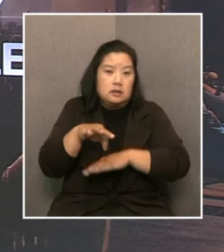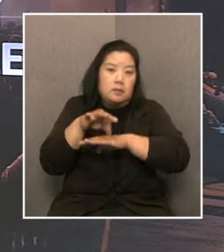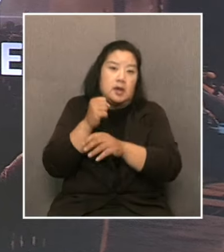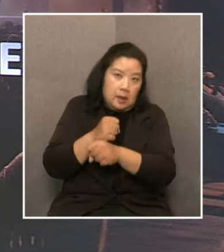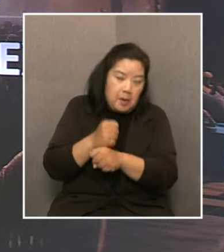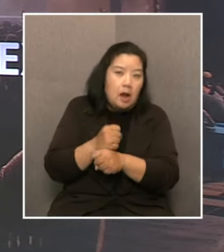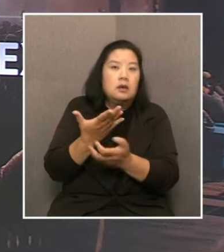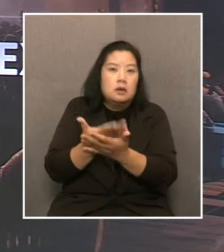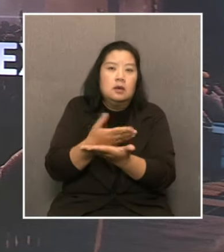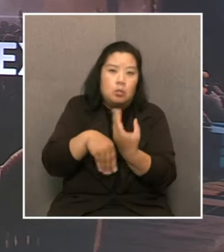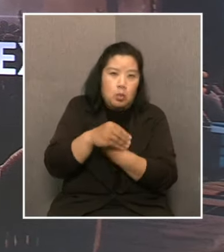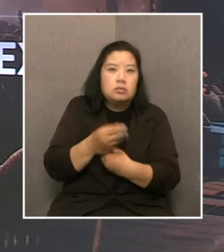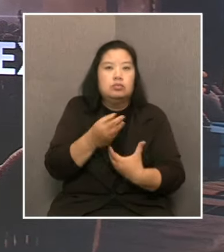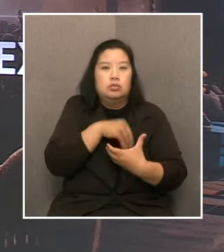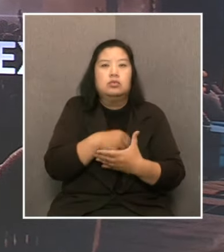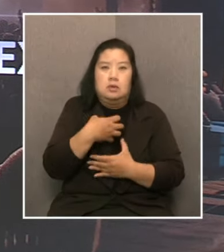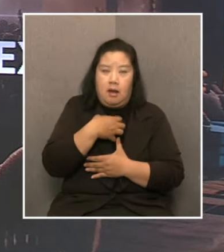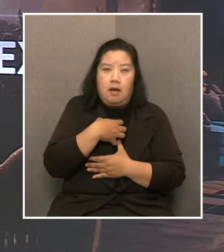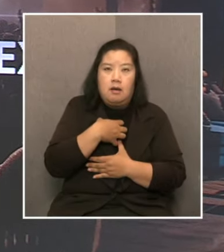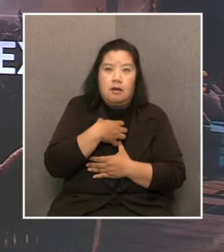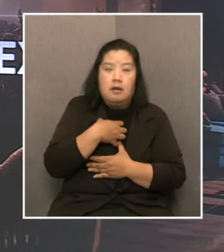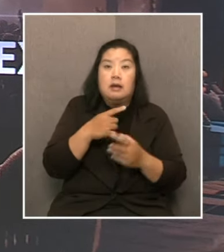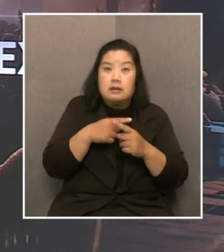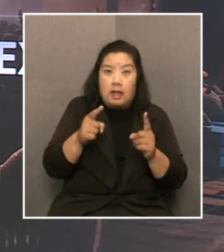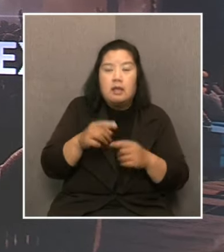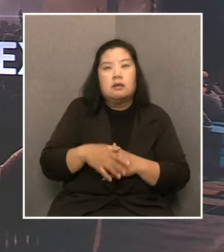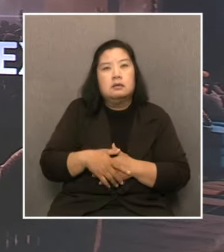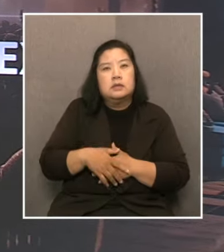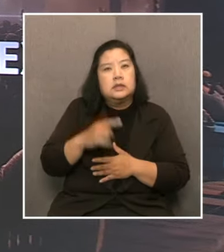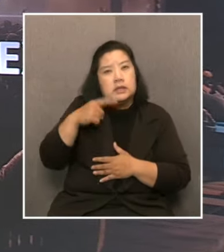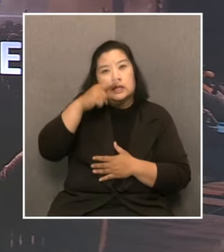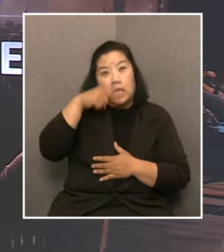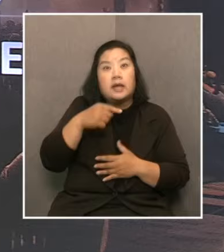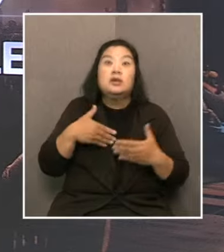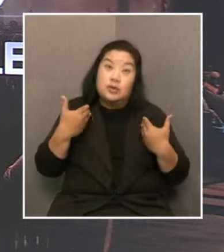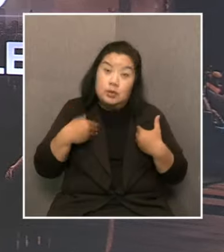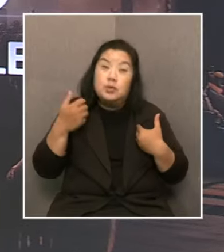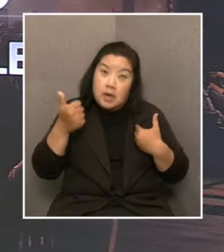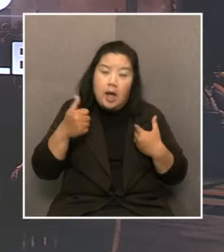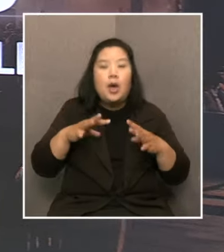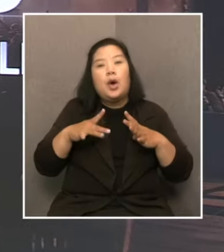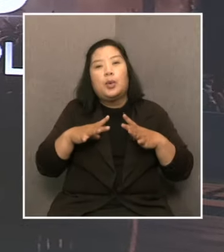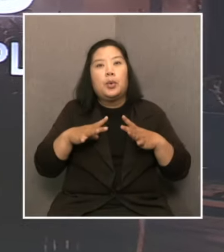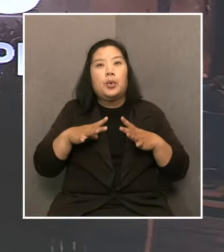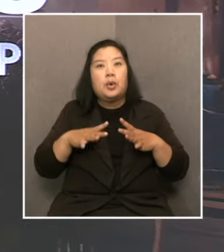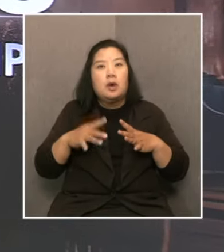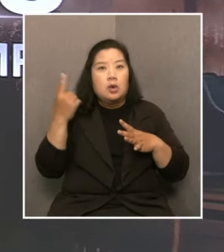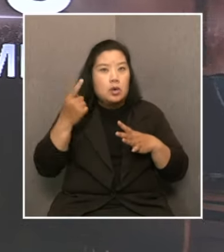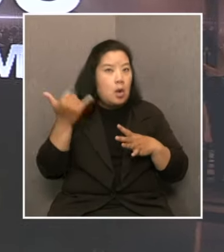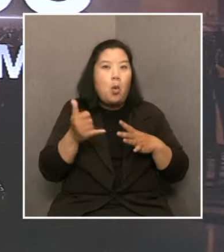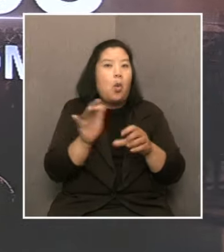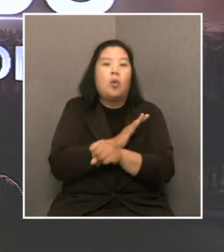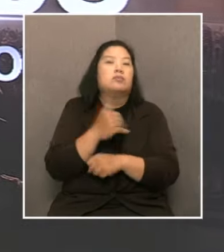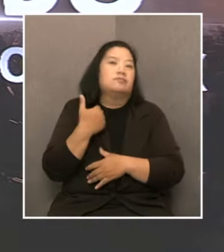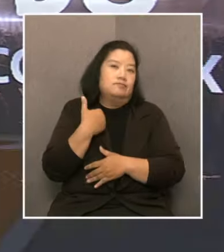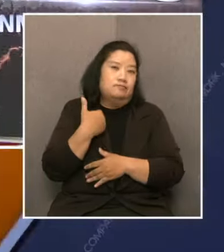สร้างรายได้ให้เกิดขึ้นที่สำคัญนะครับก็จะทำให้ผู้คนเนี่ยรู้ว่ามาประเทศไทยเนี่ยก็มาเที่ยวมาพักผ่อนหย่อนใจครบจบที่นี่ที่เดียวครับคุณแอมและ